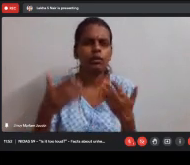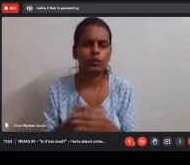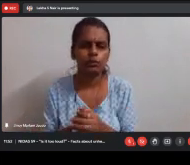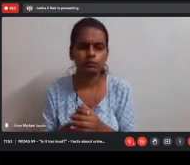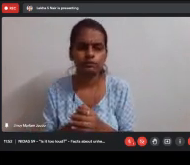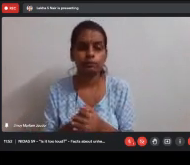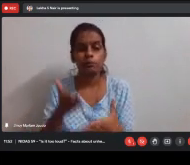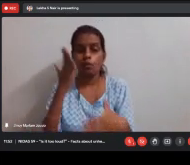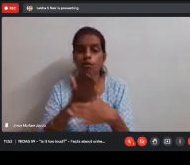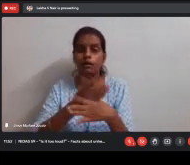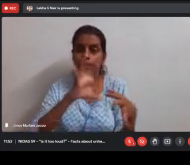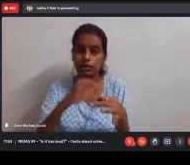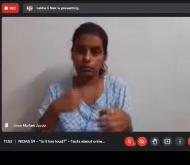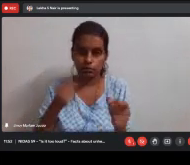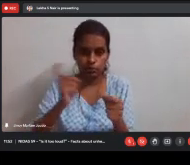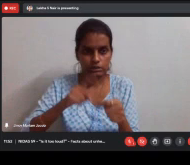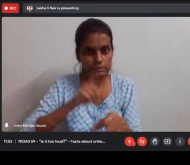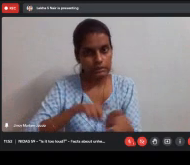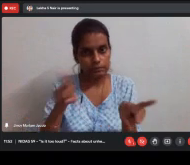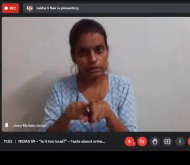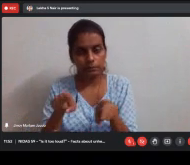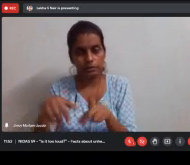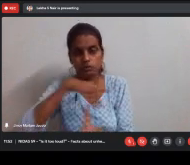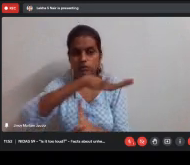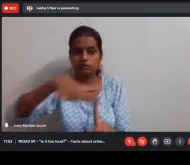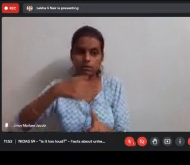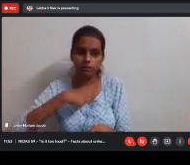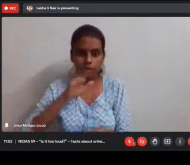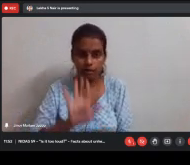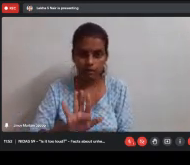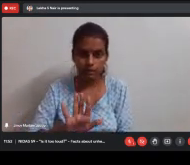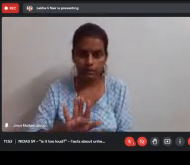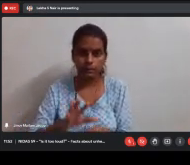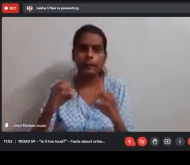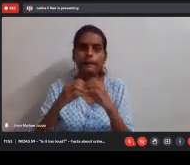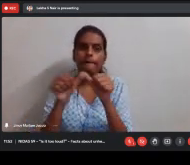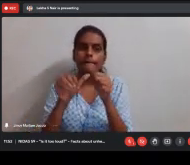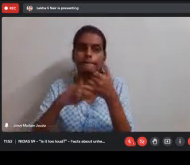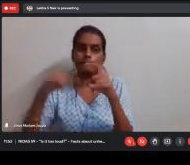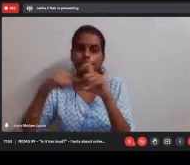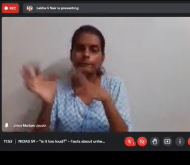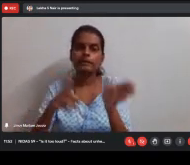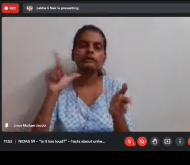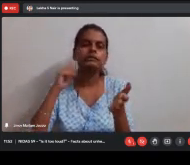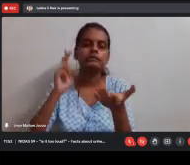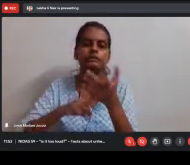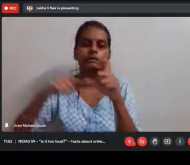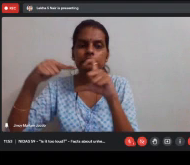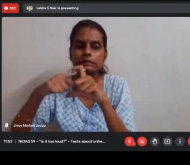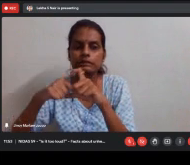ഇനി ഈ പറയുന്നത് പോലെ ഓക്കുപേഷണൽ ഹിയറിംഗ് ലോസ് ഉണ്ടോ ഇല്ലയോ എന്ന് എങ്ങനെ നമുക്ക് മനസ്സിലാക്കാം?